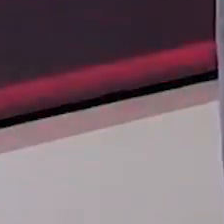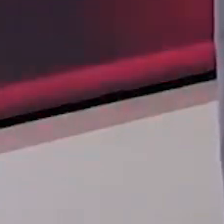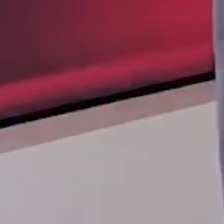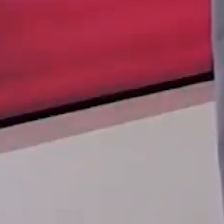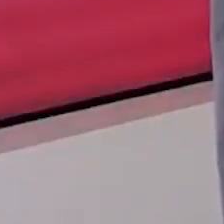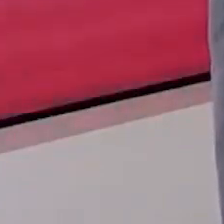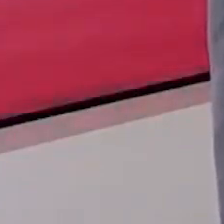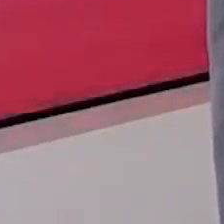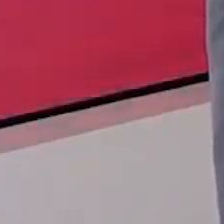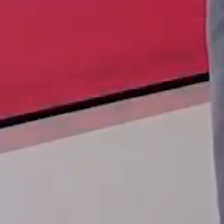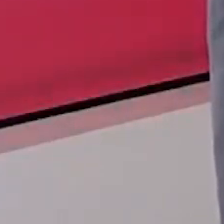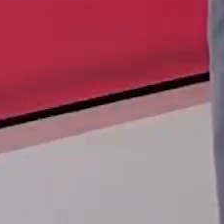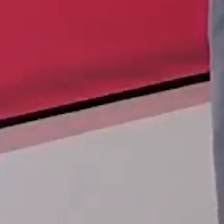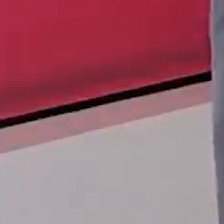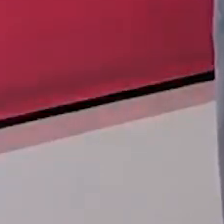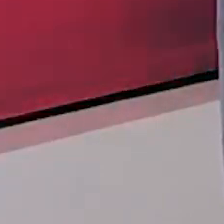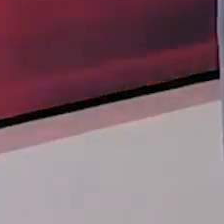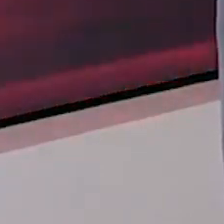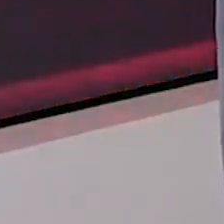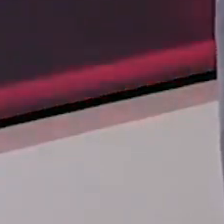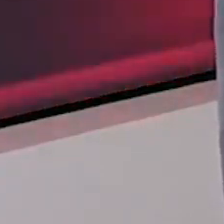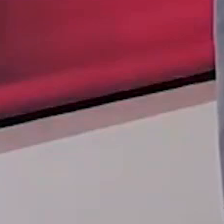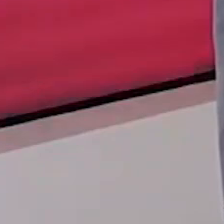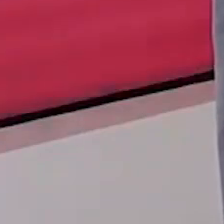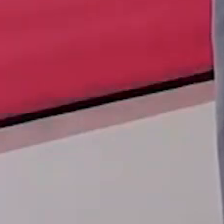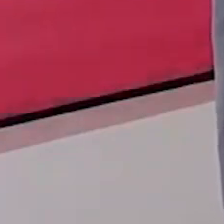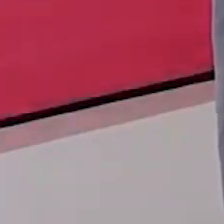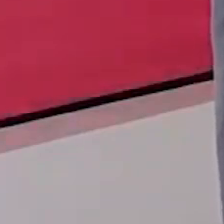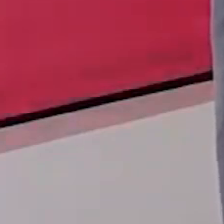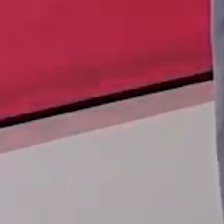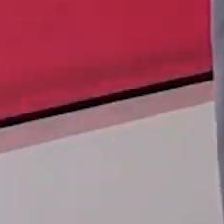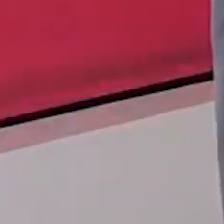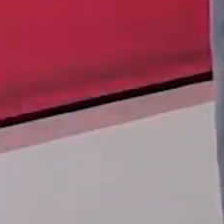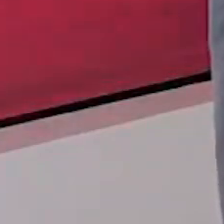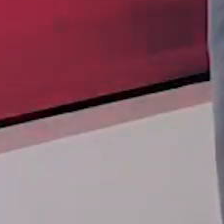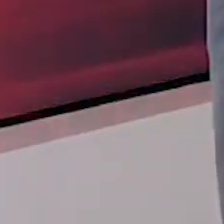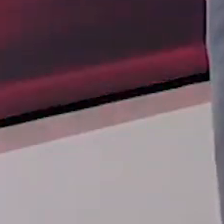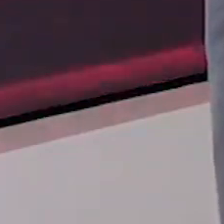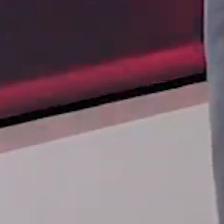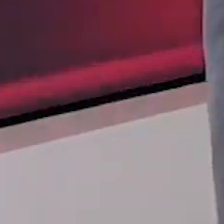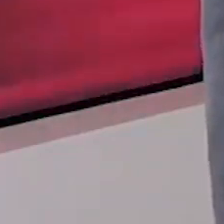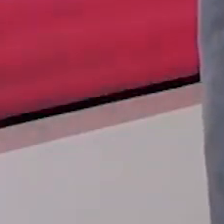sa GMA Integrated News sa YouTube. Sa mga kapuso abroad, subaybayan